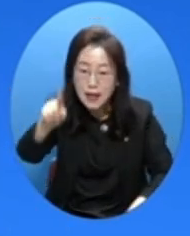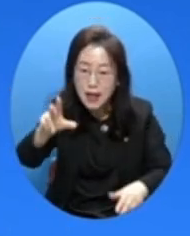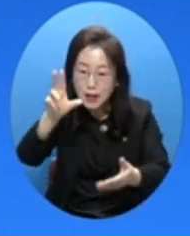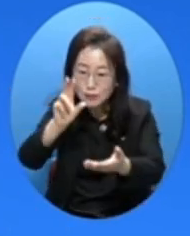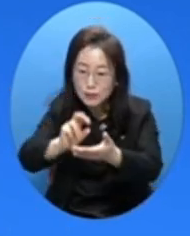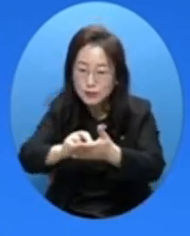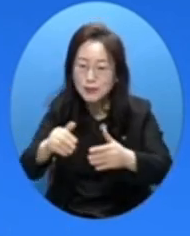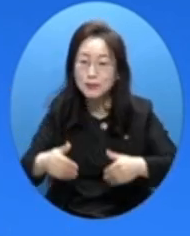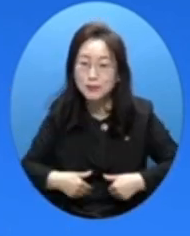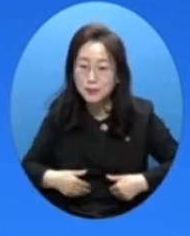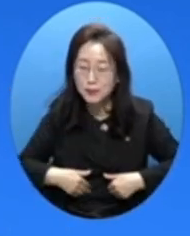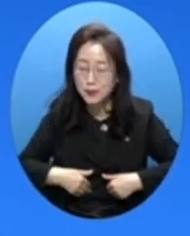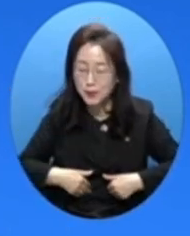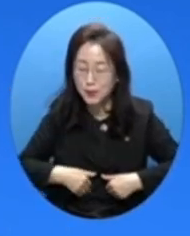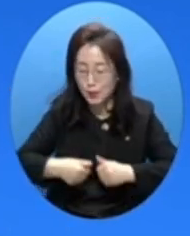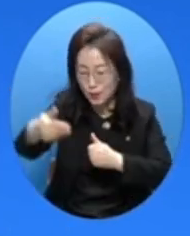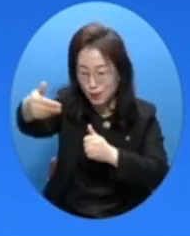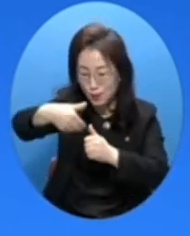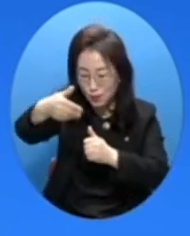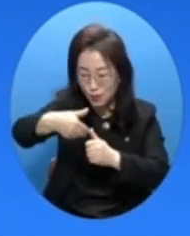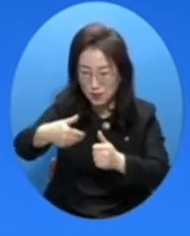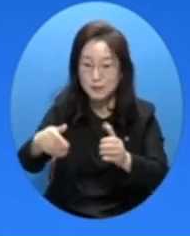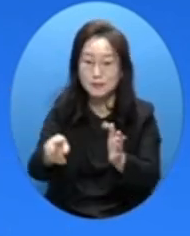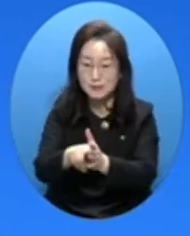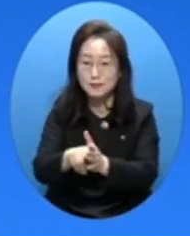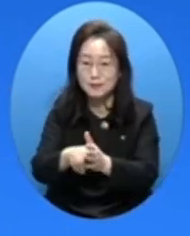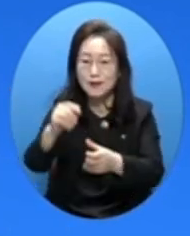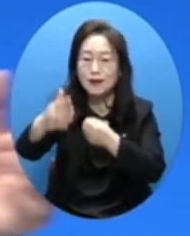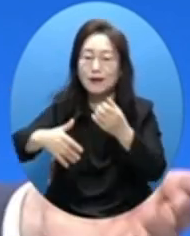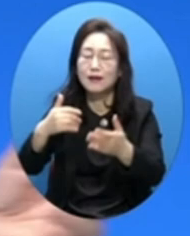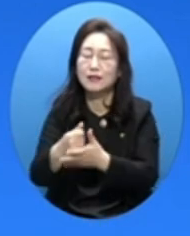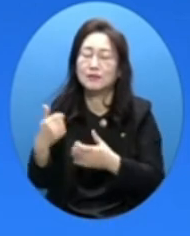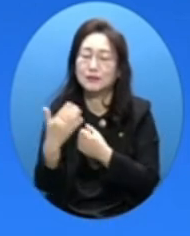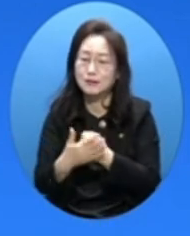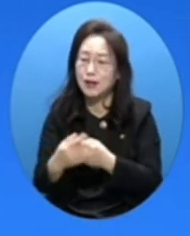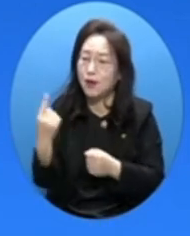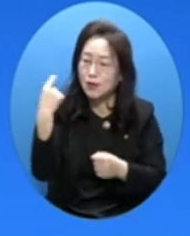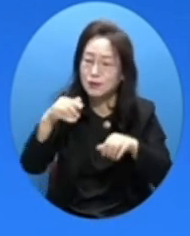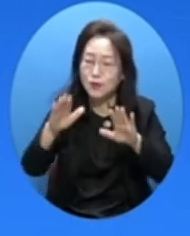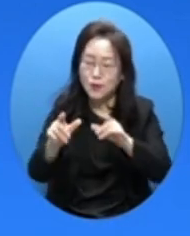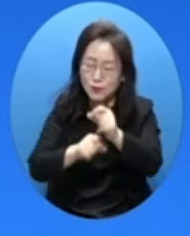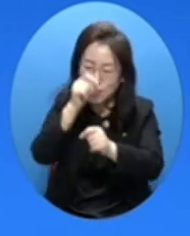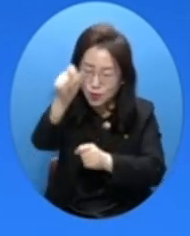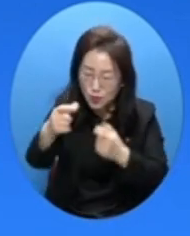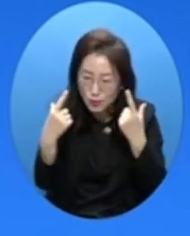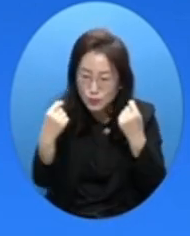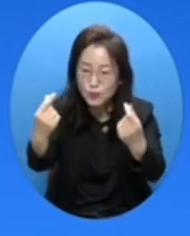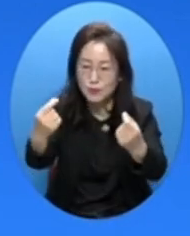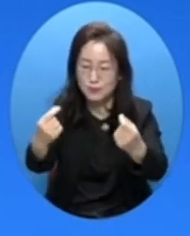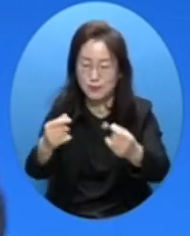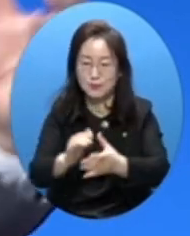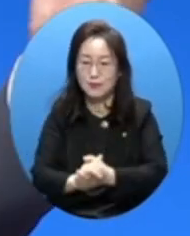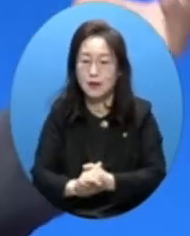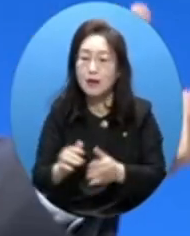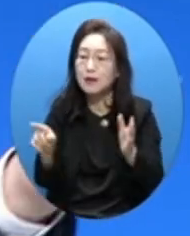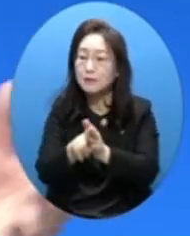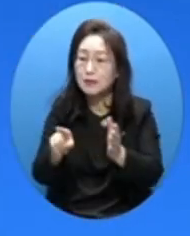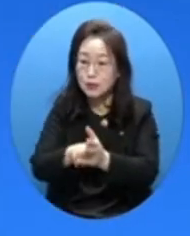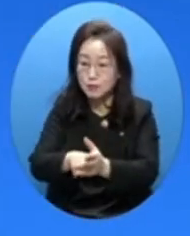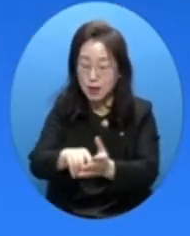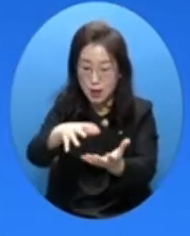필요한 모든 것도 공급해 주시는 것입니다. 하나님의 은혜는 어제나 오늘 영원토록 우리와 함께하고 있습니다. 우리가 믿음의